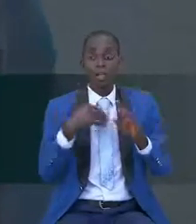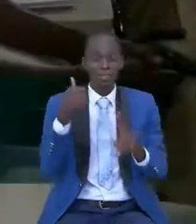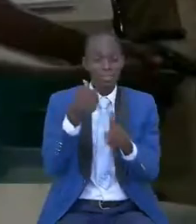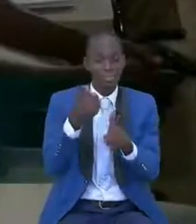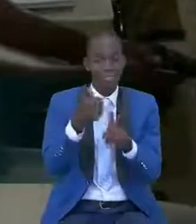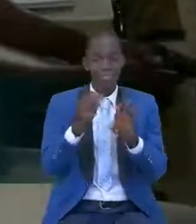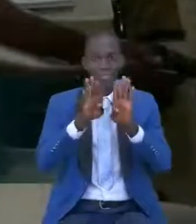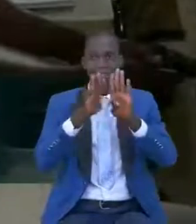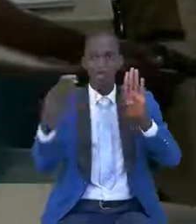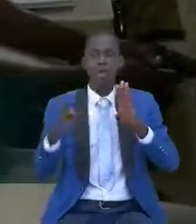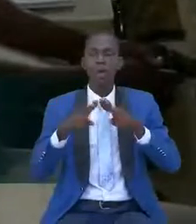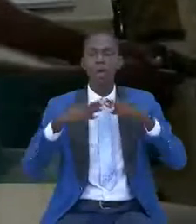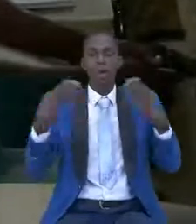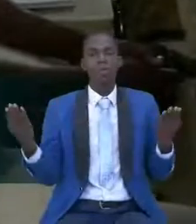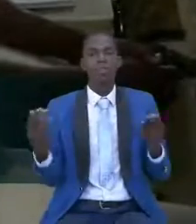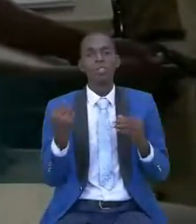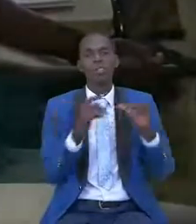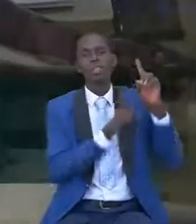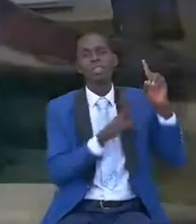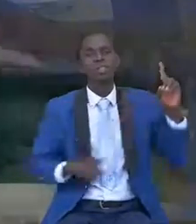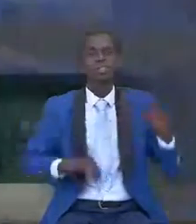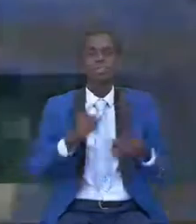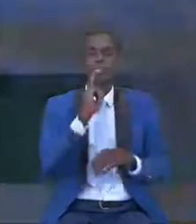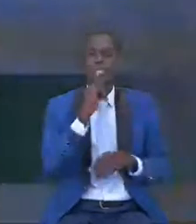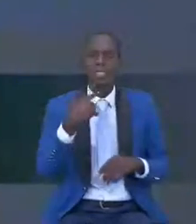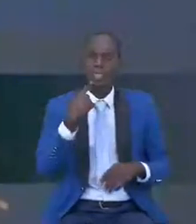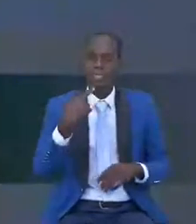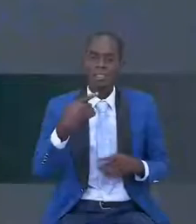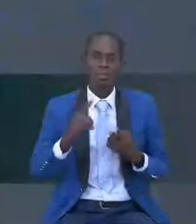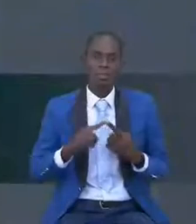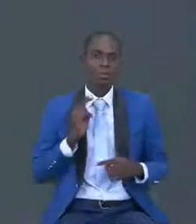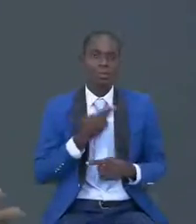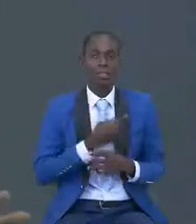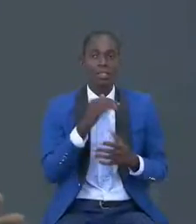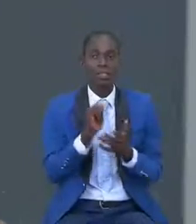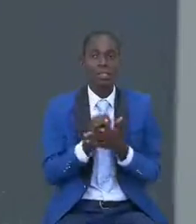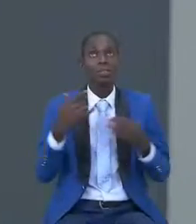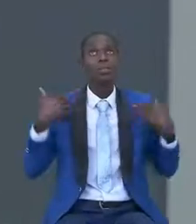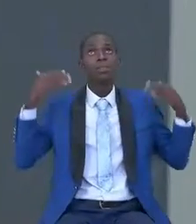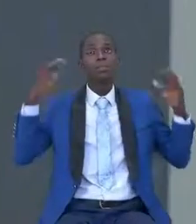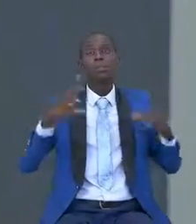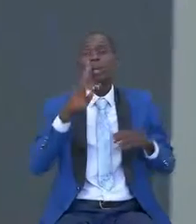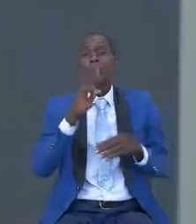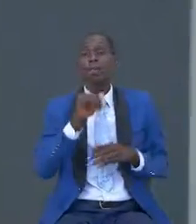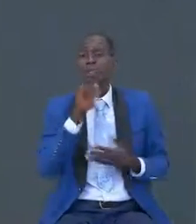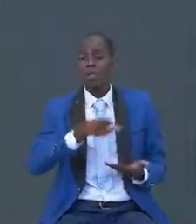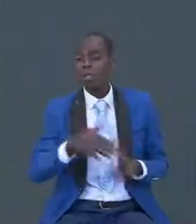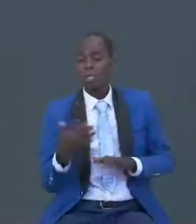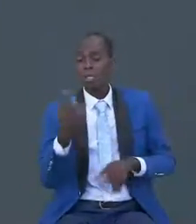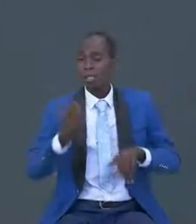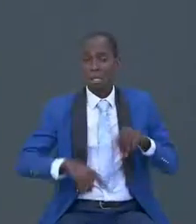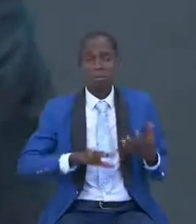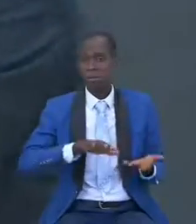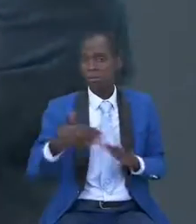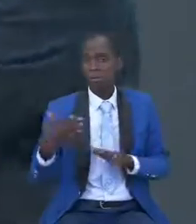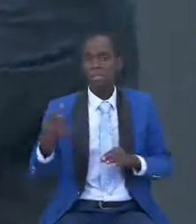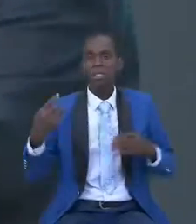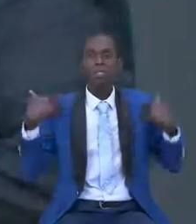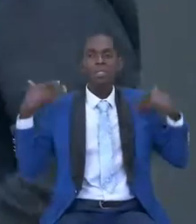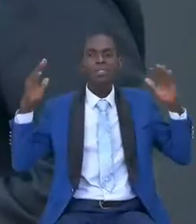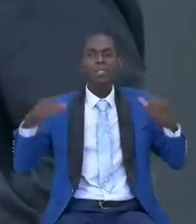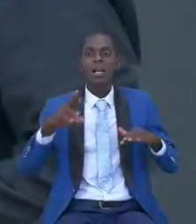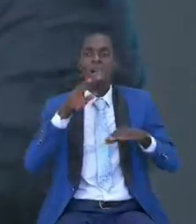ouvertes. Et l'ange nous dit, les anges ne sont pas morts, ils ne pourront pas mourir. Les